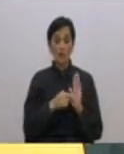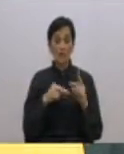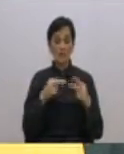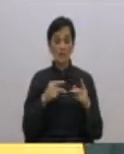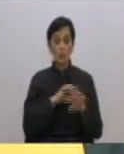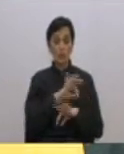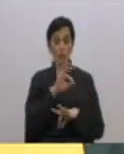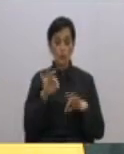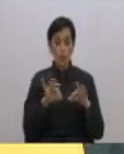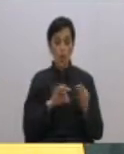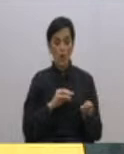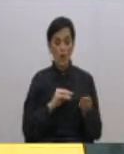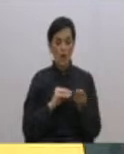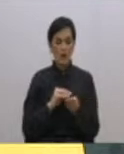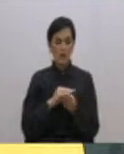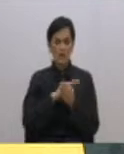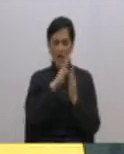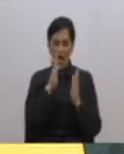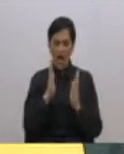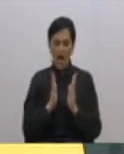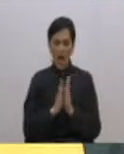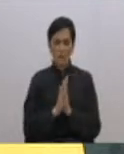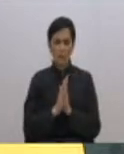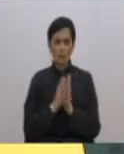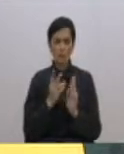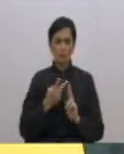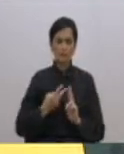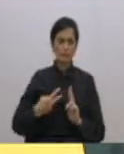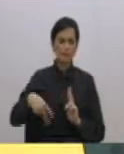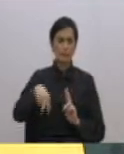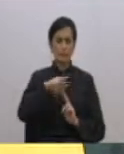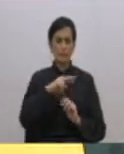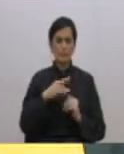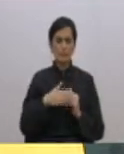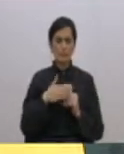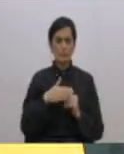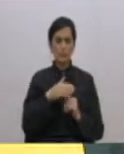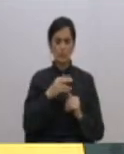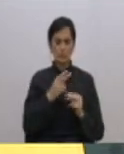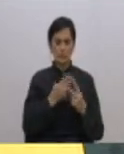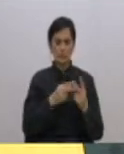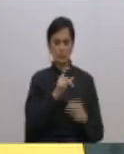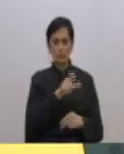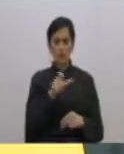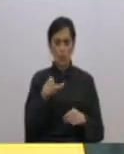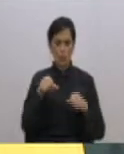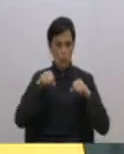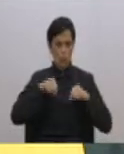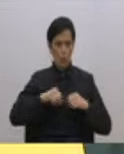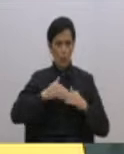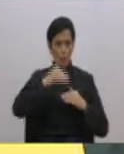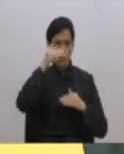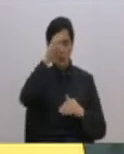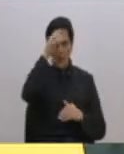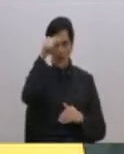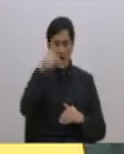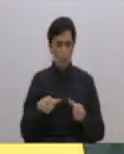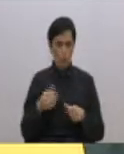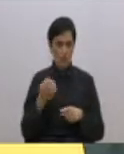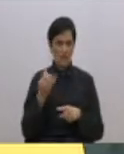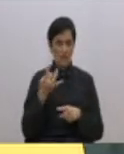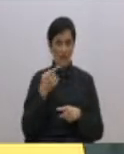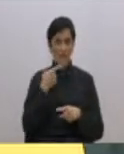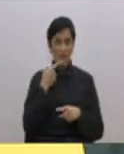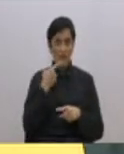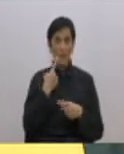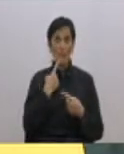პროექტით აბსოლუტურად ყველა მჟავრდებულს ექნება უფლება იმისა, რომ მან მიიღოს უმაღლესი განათლება. შესაბამისად